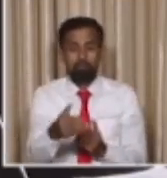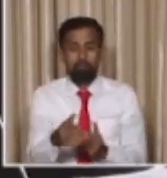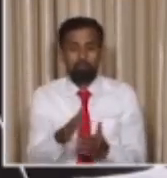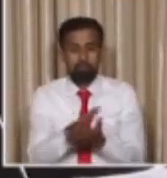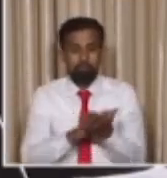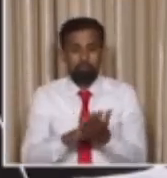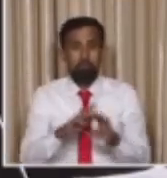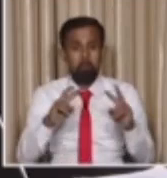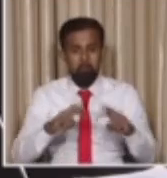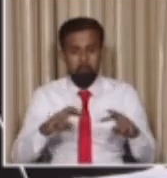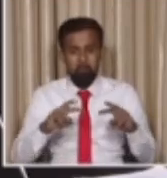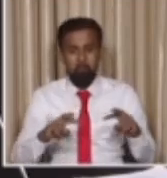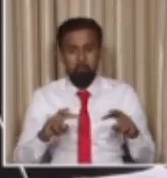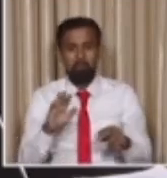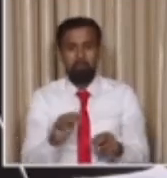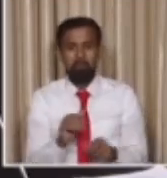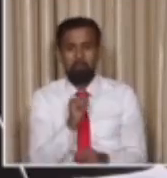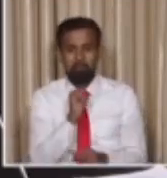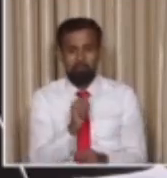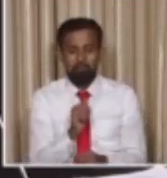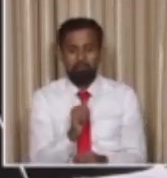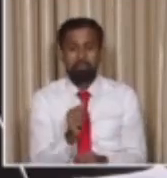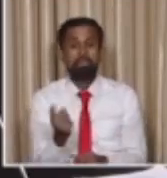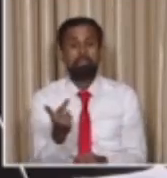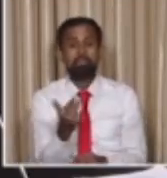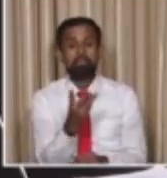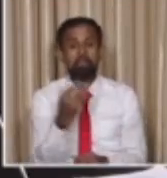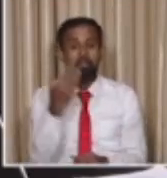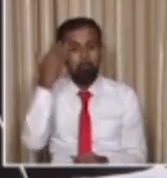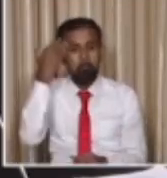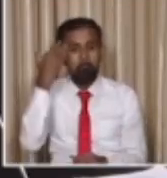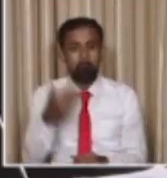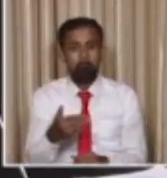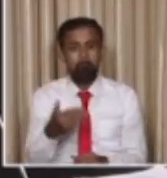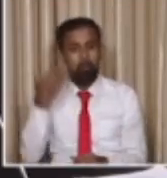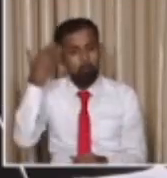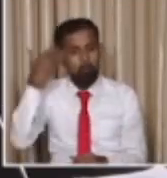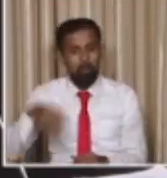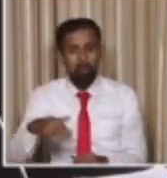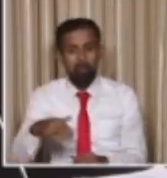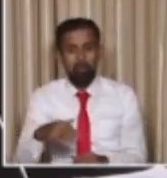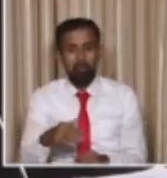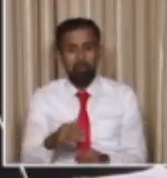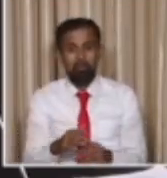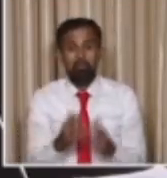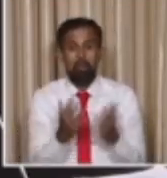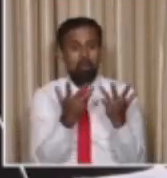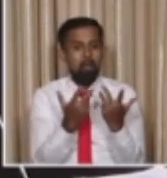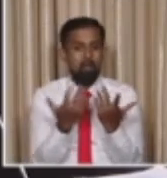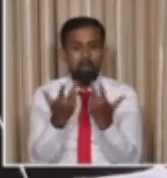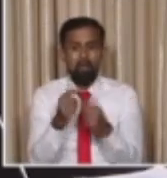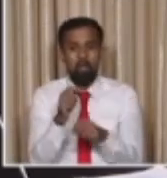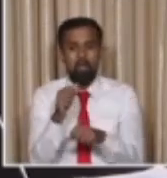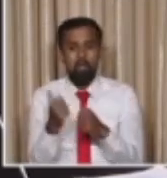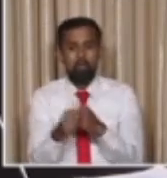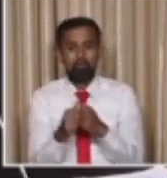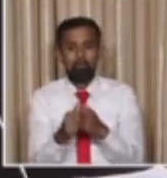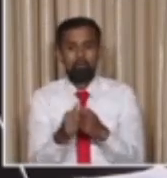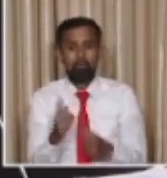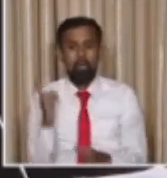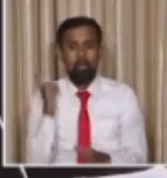පරීක්ෂණයක් පැවැත්විය යුතුයි ඇත්ත වශයෙන්ම කී දෙනෙක් මේ ගැන මිය ගියාද මොකද සංඛ්‍යාලේකන හැදුවේ බුද්ධ්‍යංශ